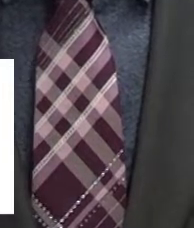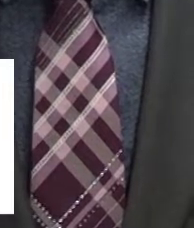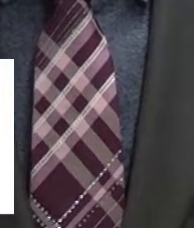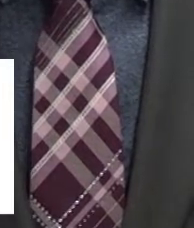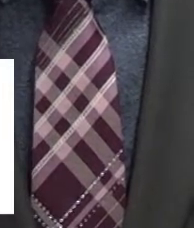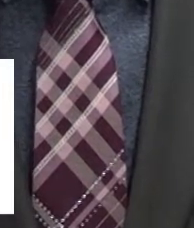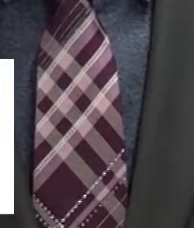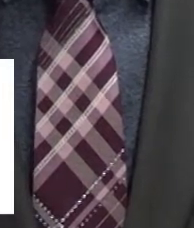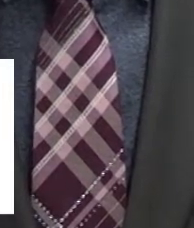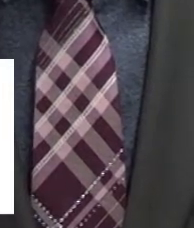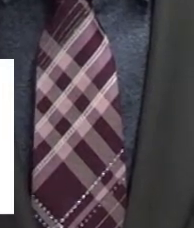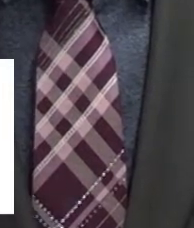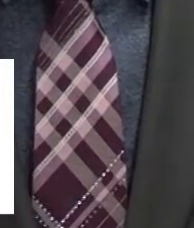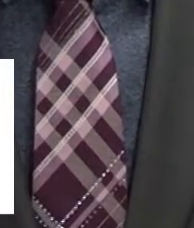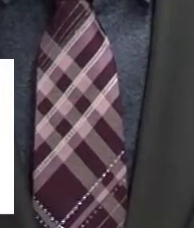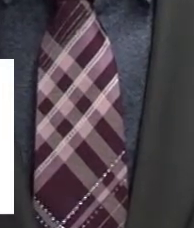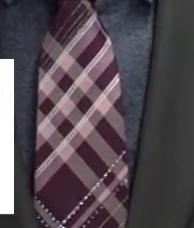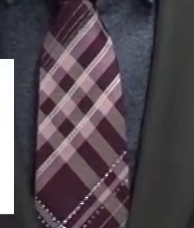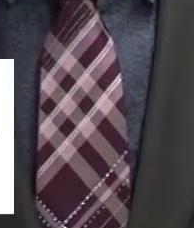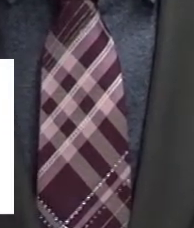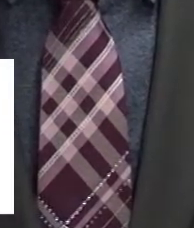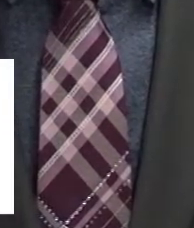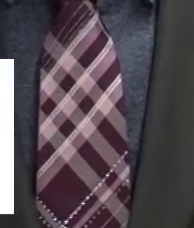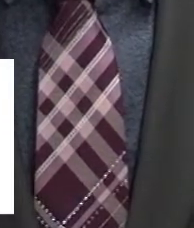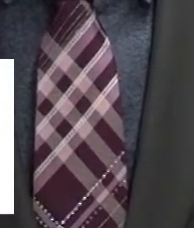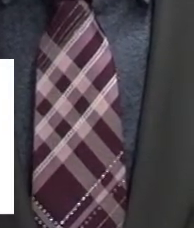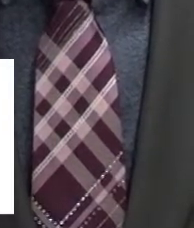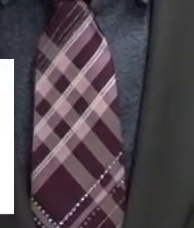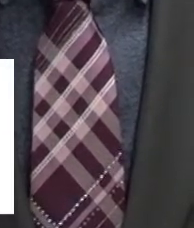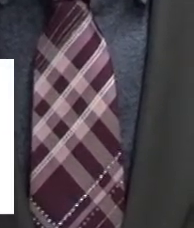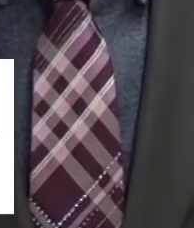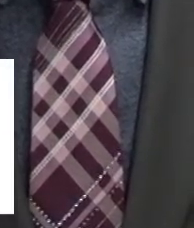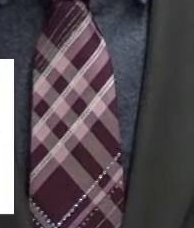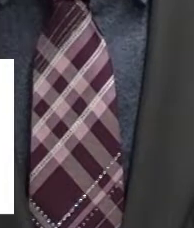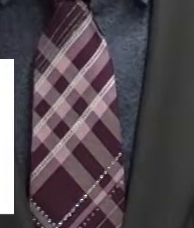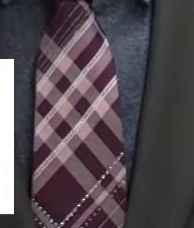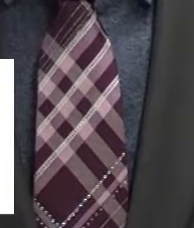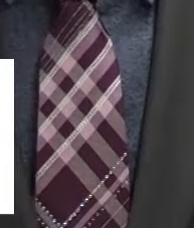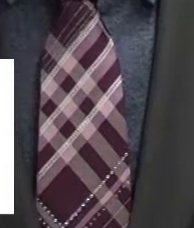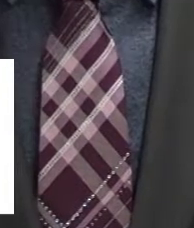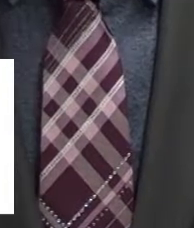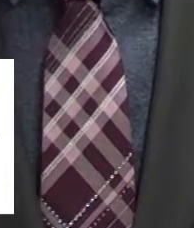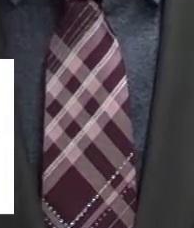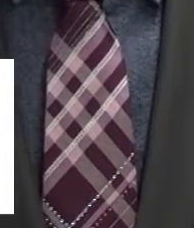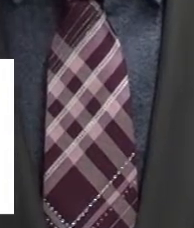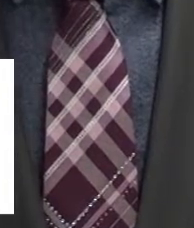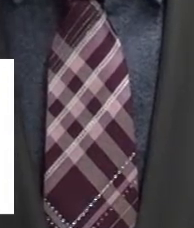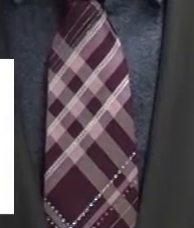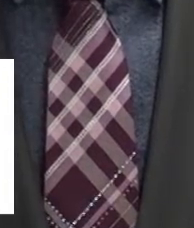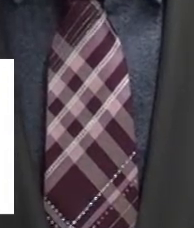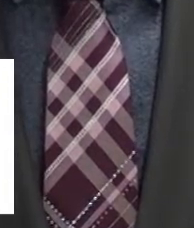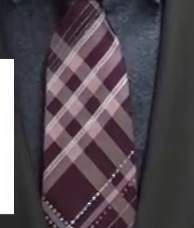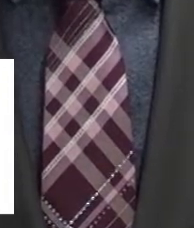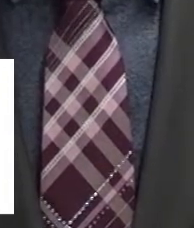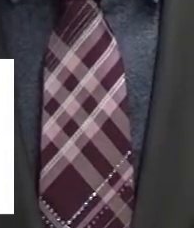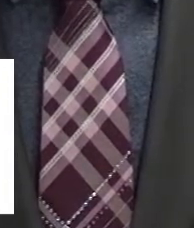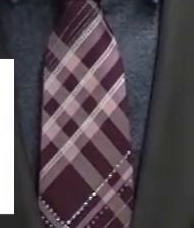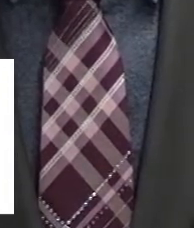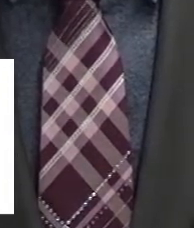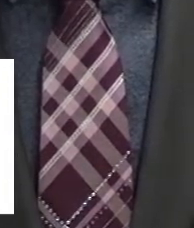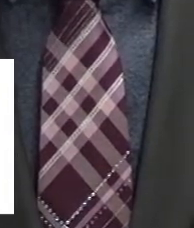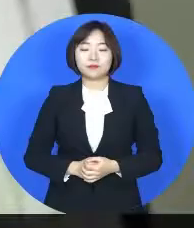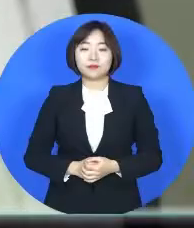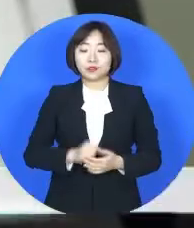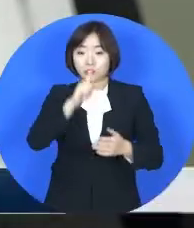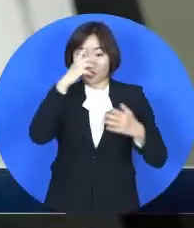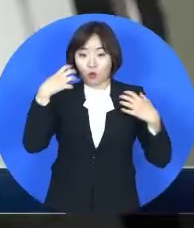통해 국가 경제 발전을 리드하는 첨단 산업 조성에 시너지 효과를 낼 것으로 보고